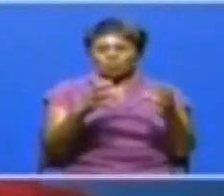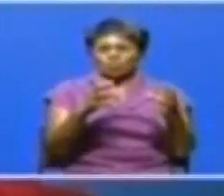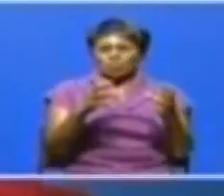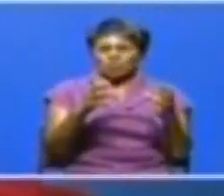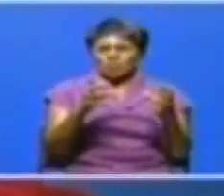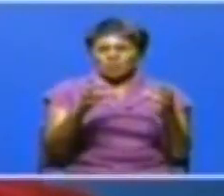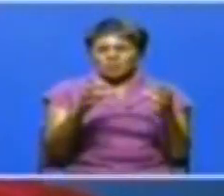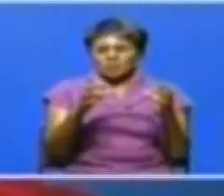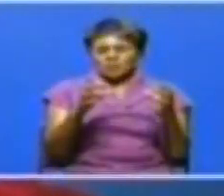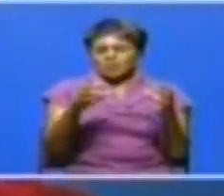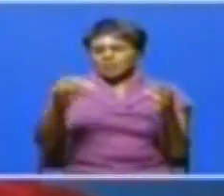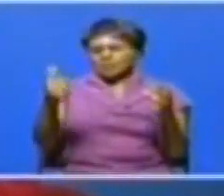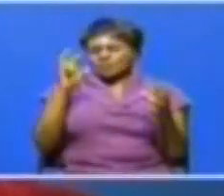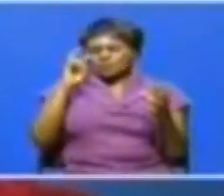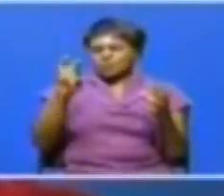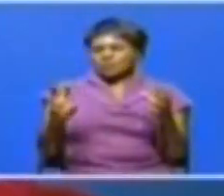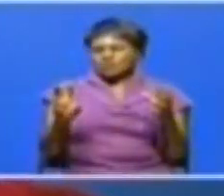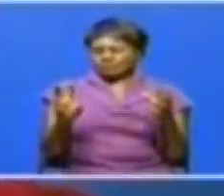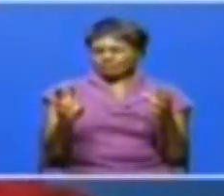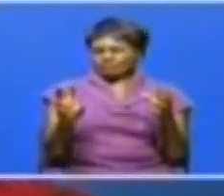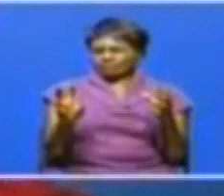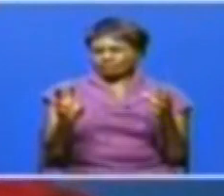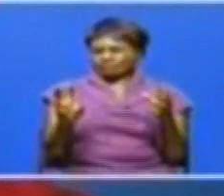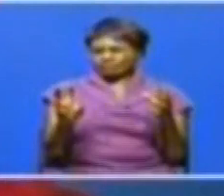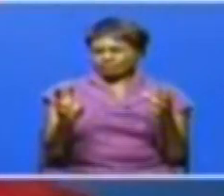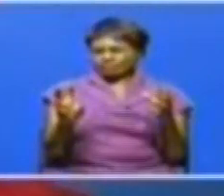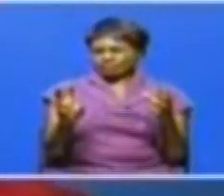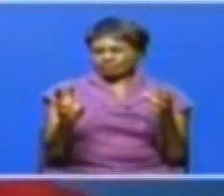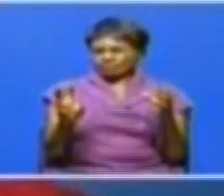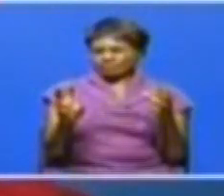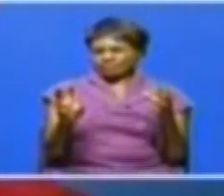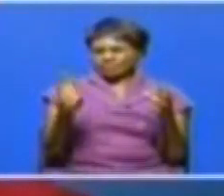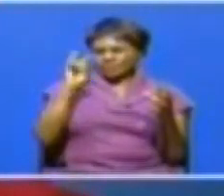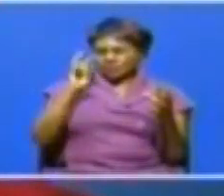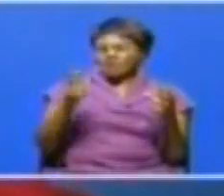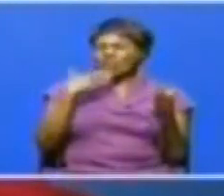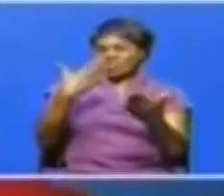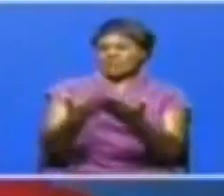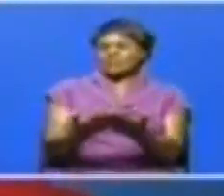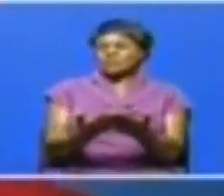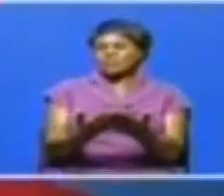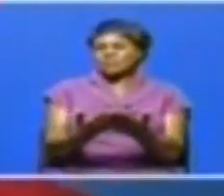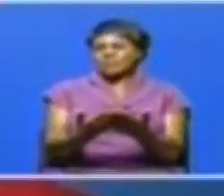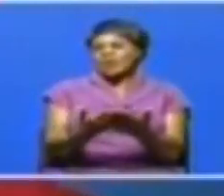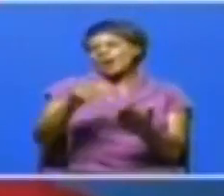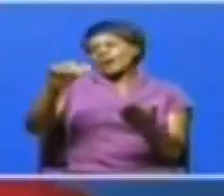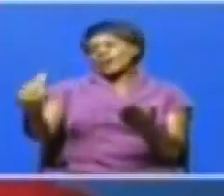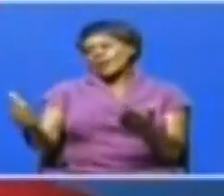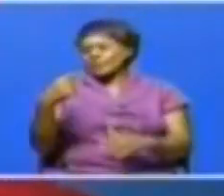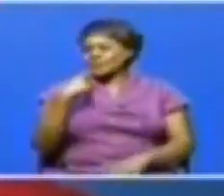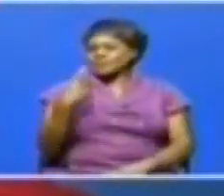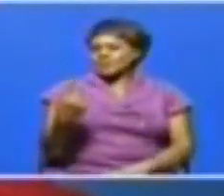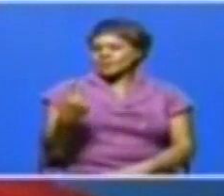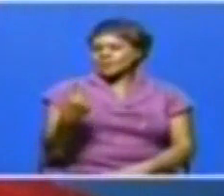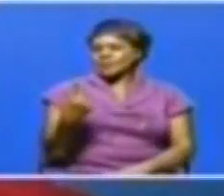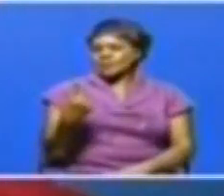Mutembei Asifi anasema unatazama ukiwa Mikindori na unasema Mikindori mko locked. Shukran sana. Mwingine hapa